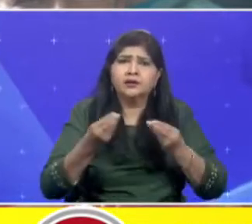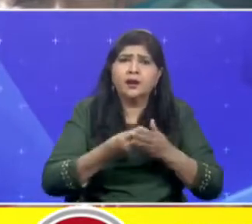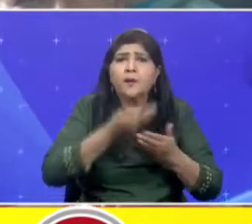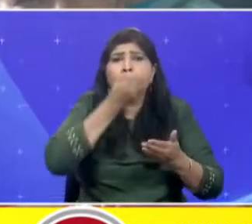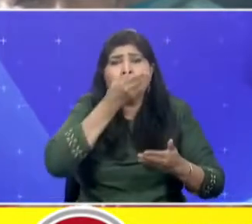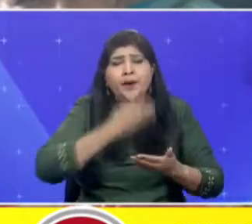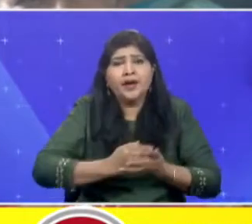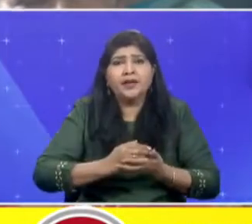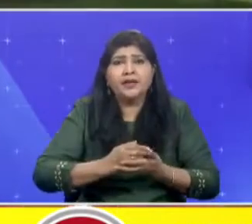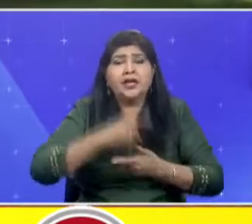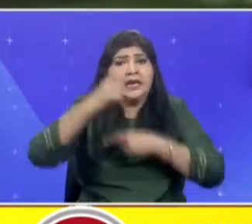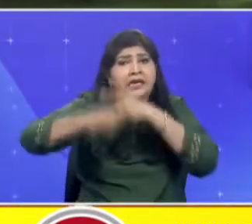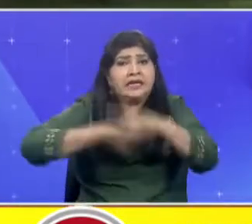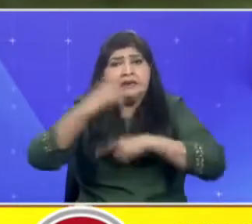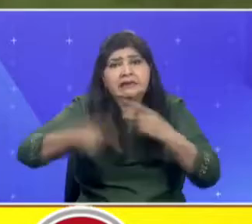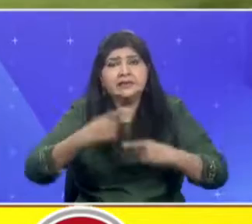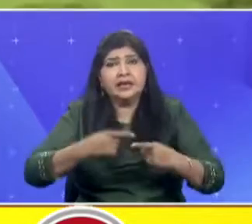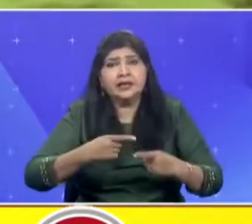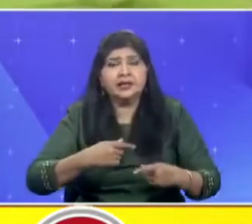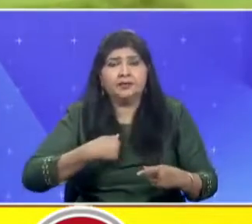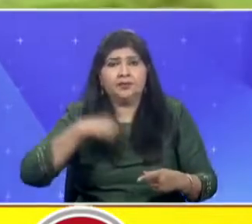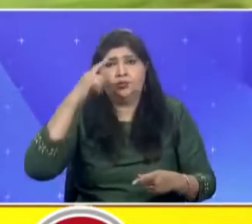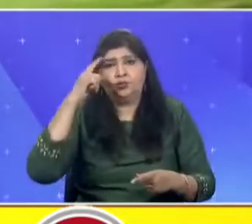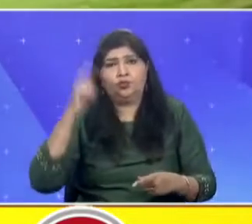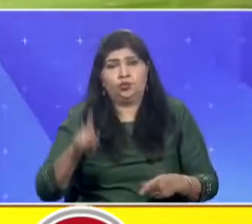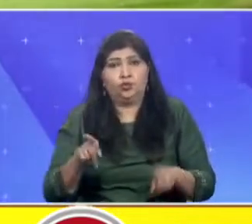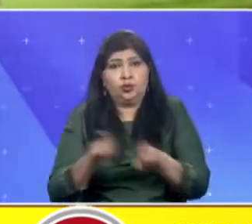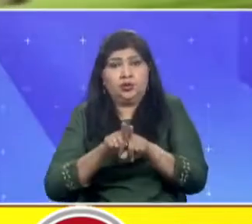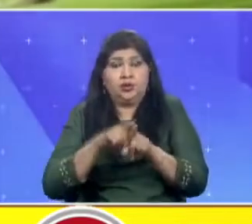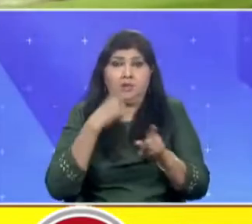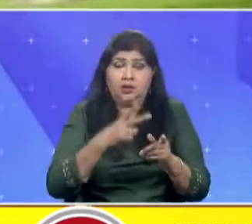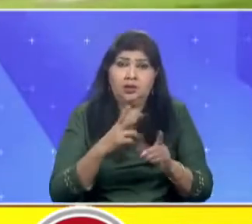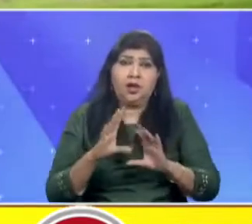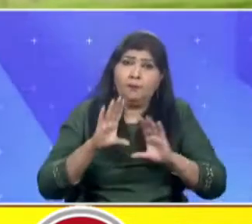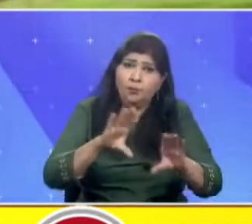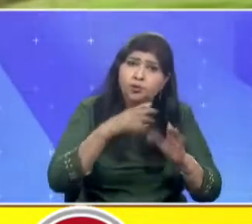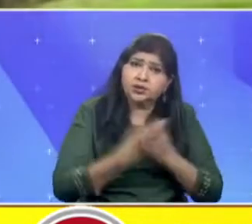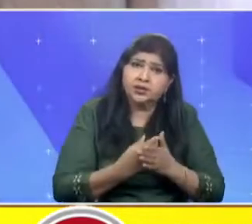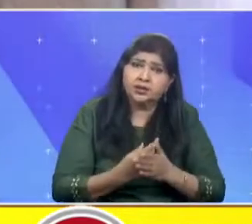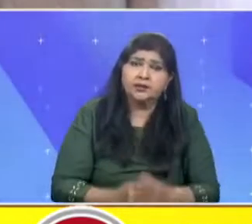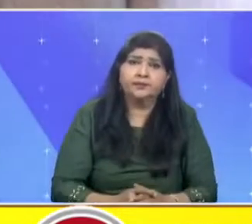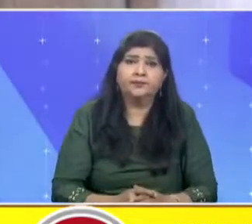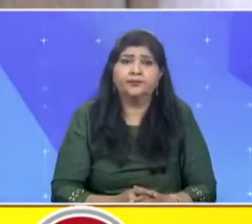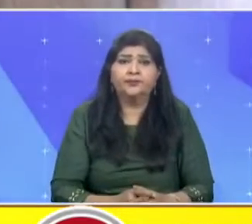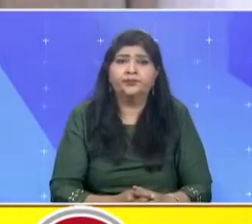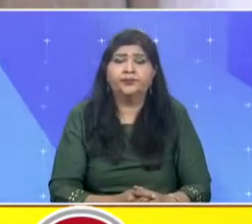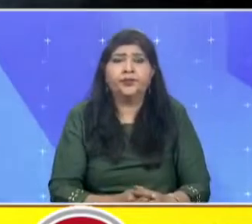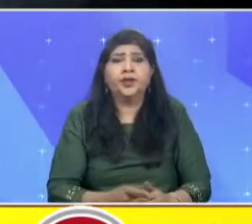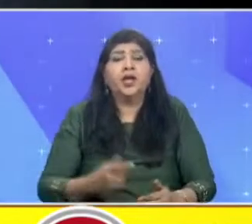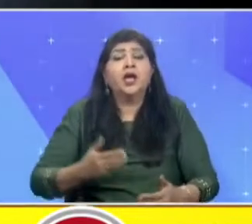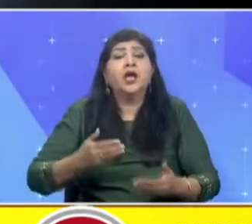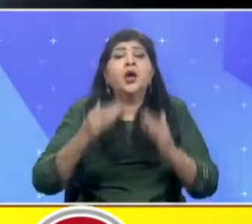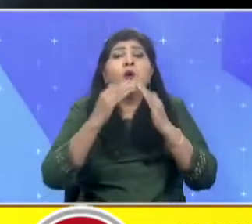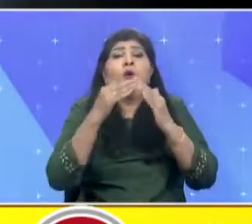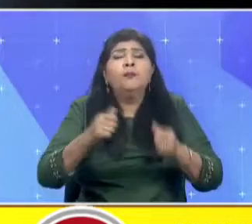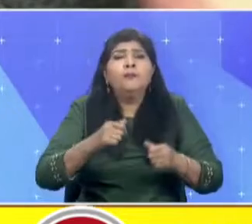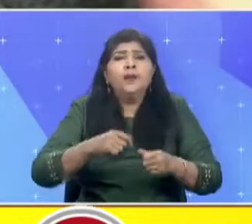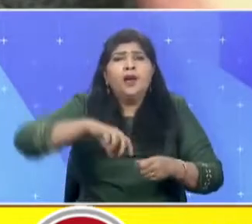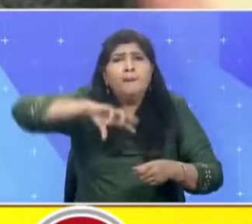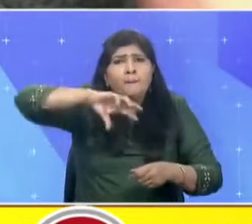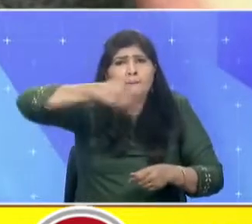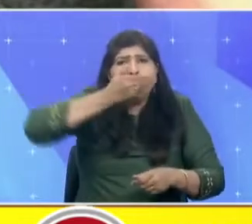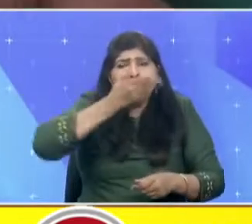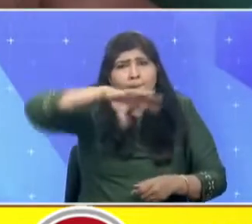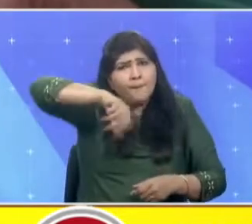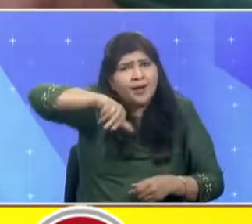पानी की रिसाइकलिंग पर भी हमें उतना ही जोर देते रहना है। घर में इस्तेमाल किया हो जो